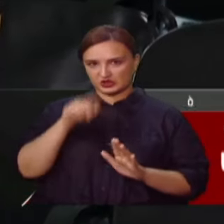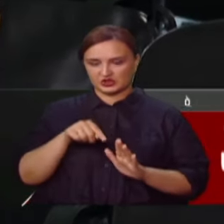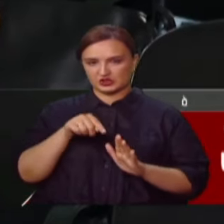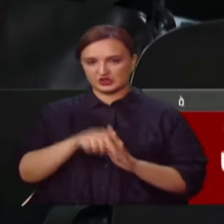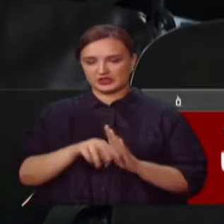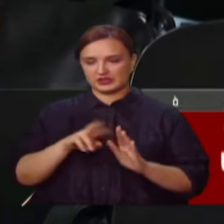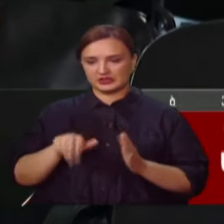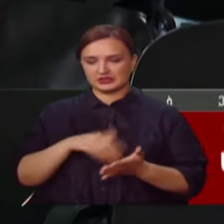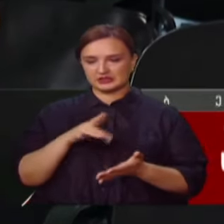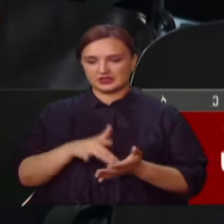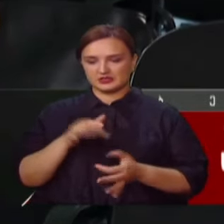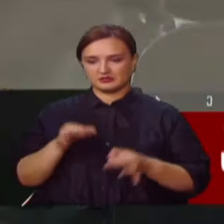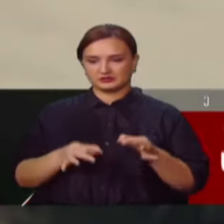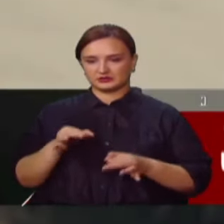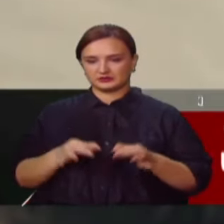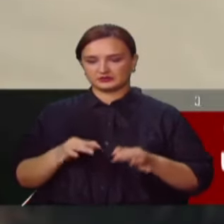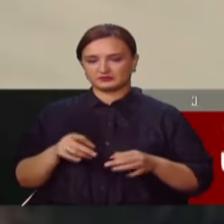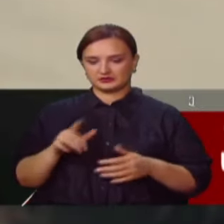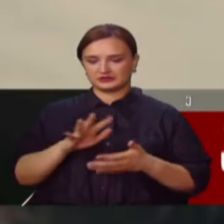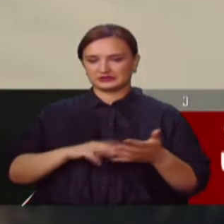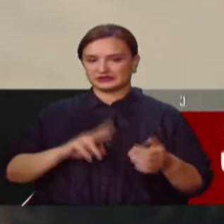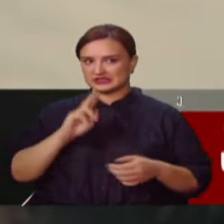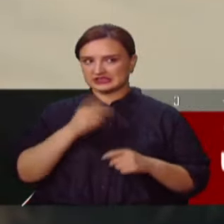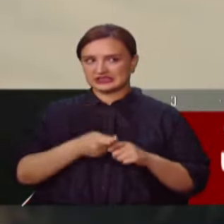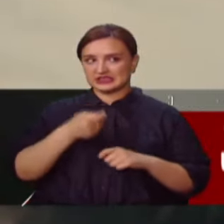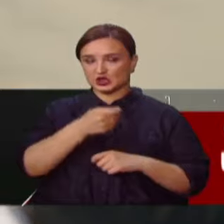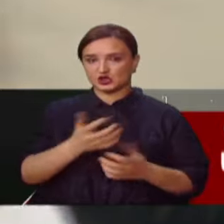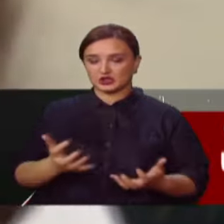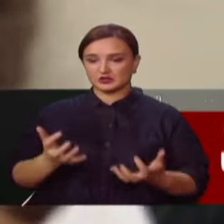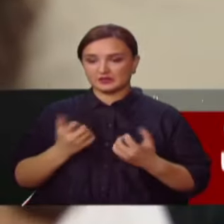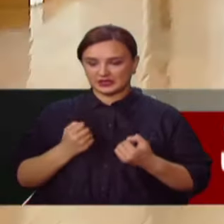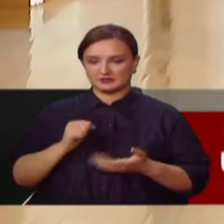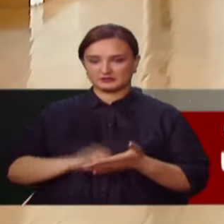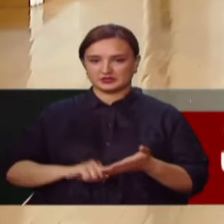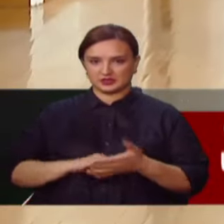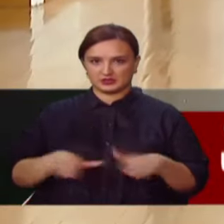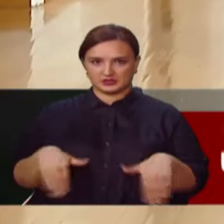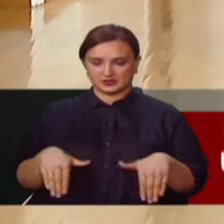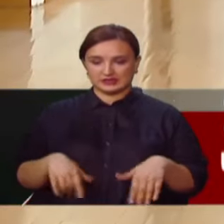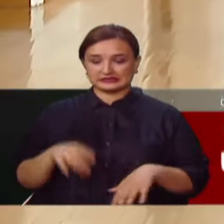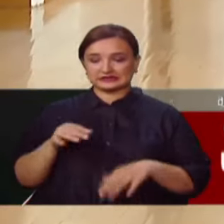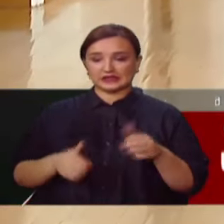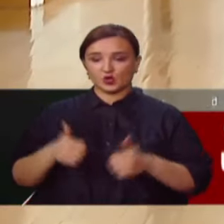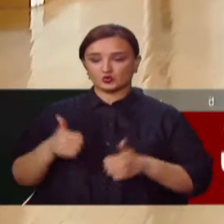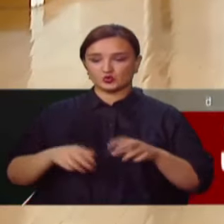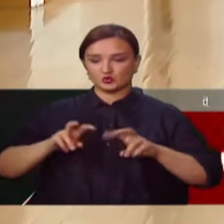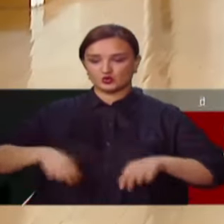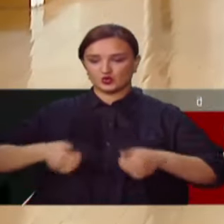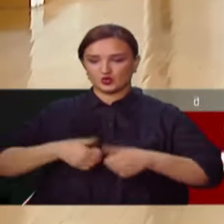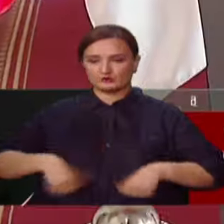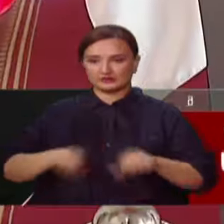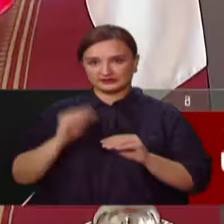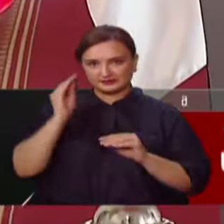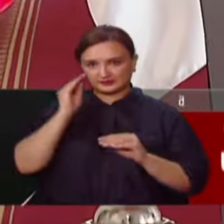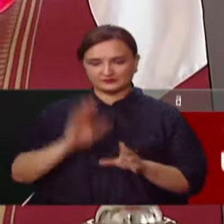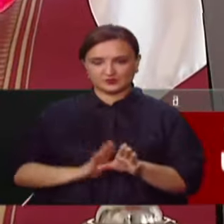და საქალაქო სასამართლოს სარჩელის წარმოებაში მიღების საფუძველი არ ქონდა. საკონკურსო კომისიის პათოს